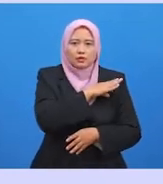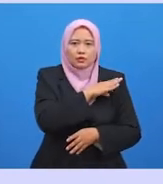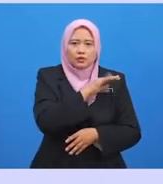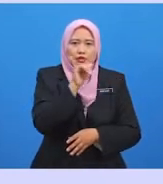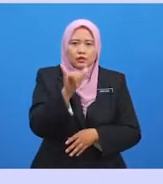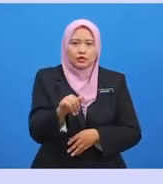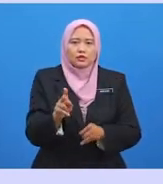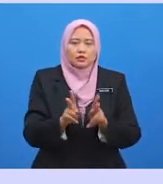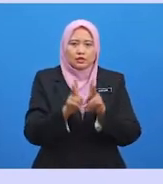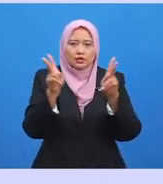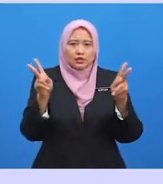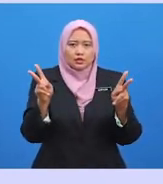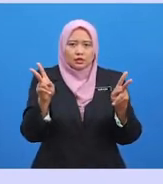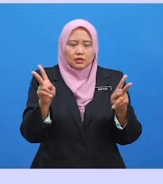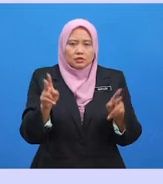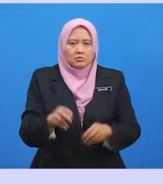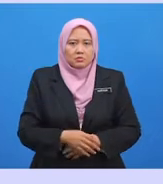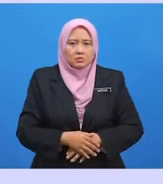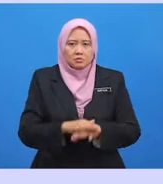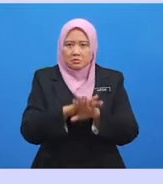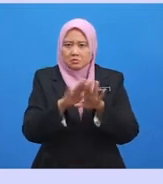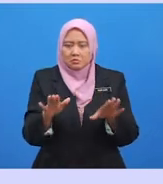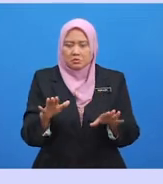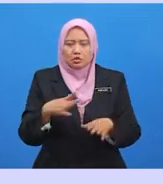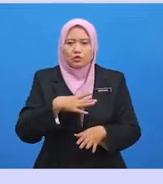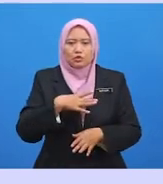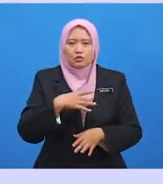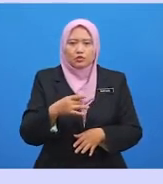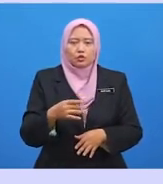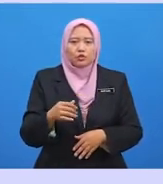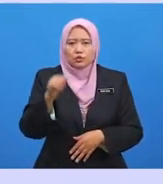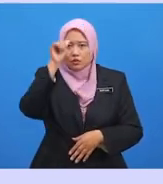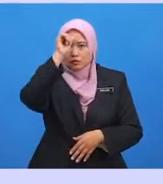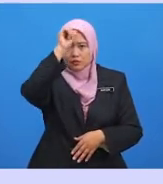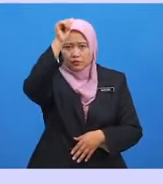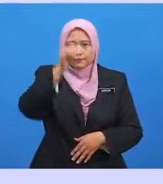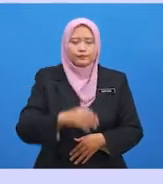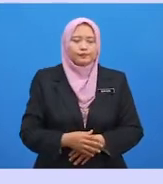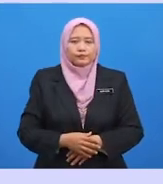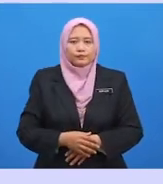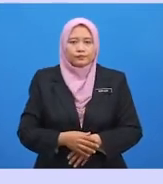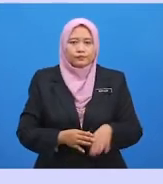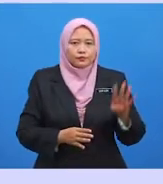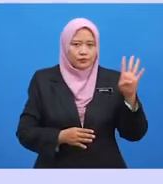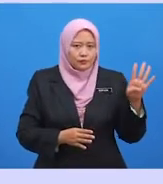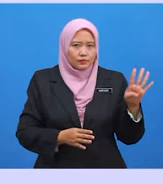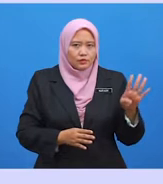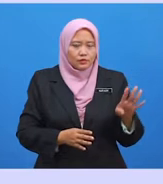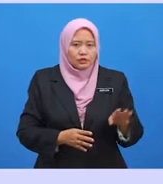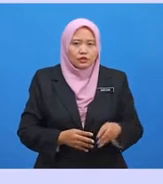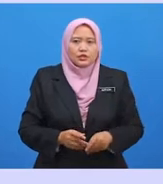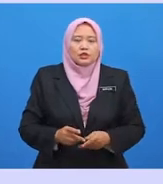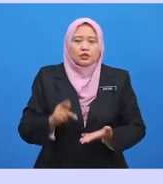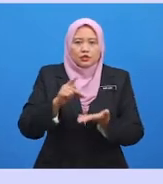masjid dan sebagainya Hai keempat golongan kayu dapat menyalurkan harta